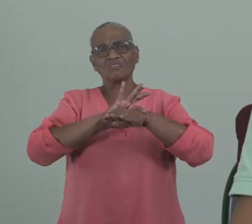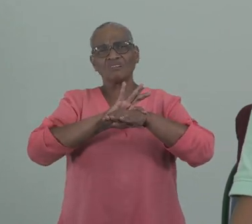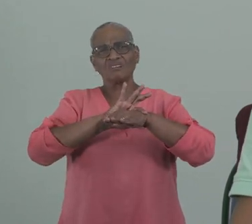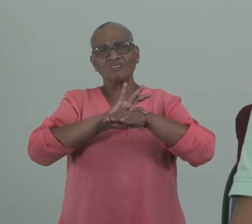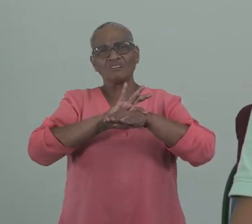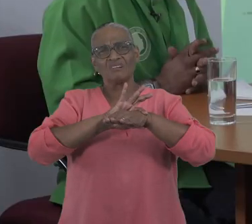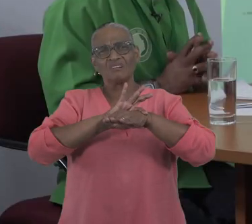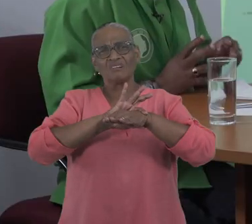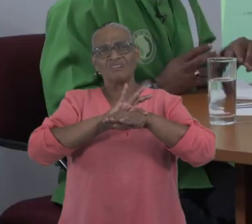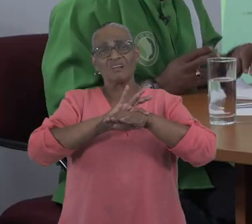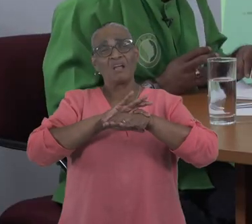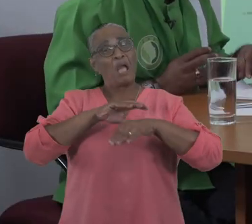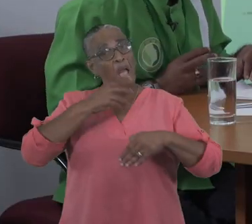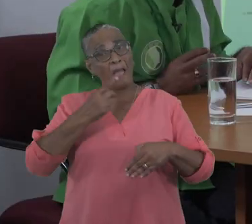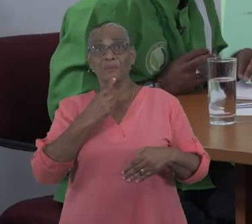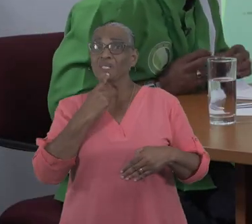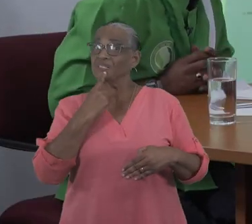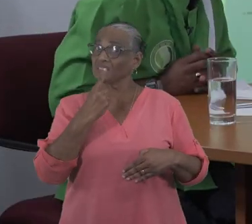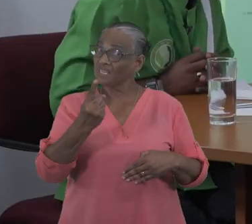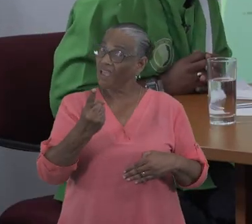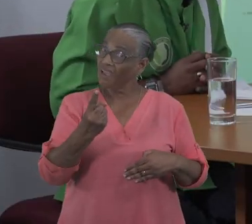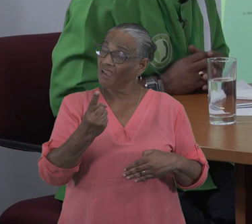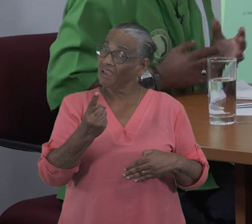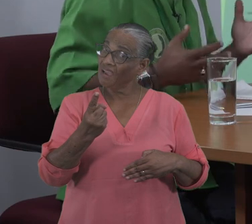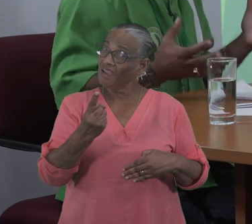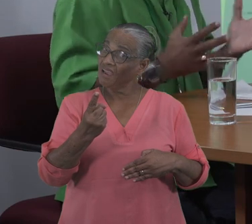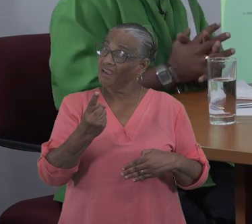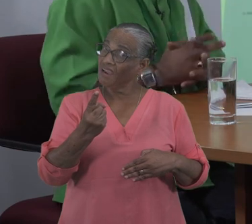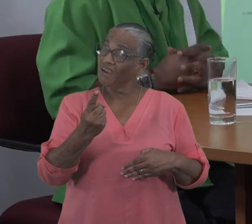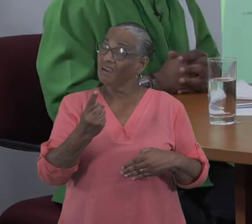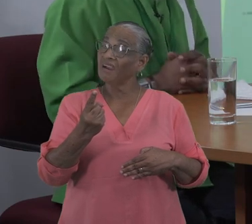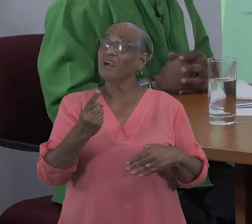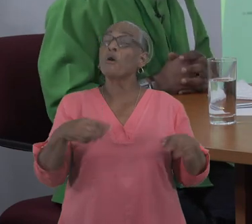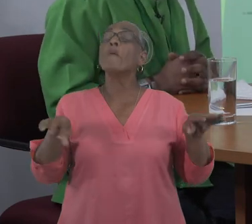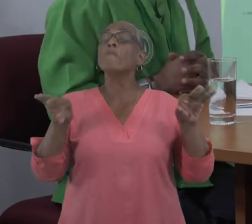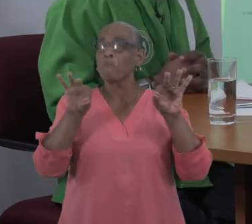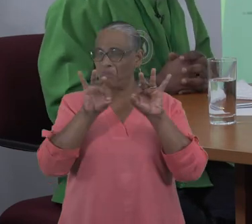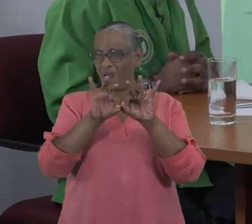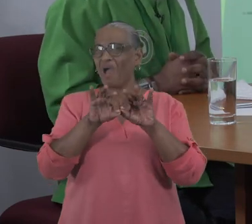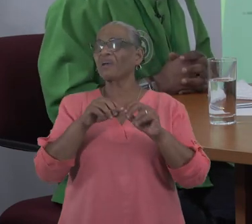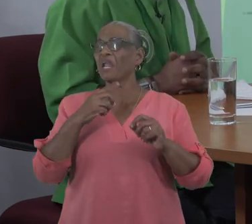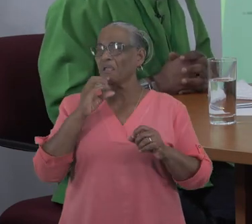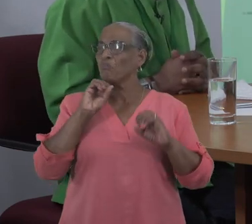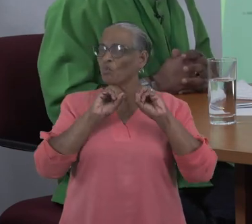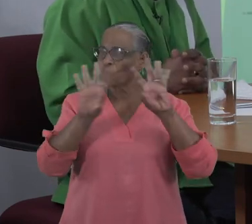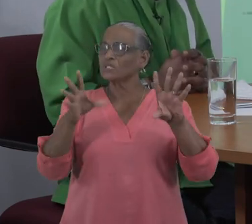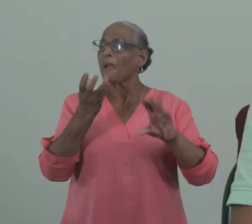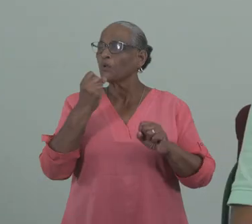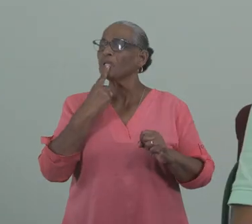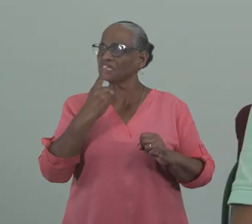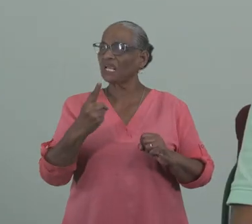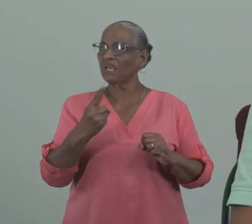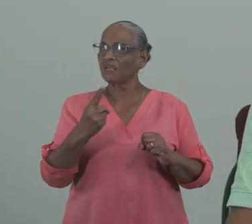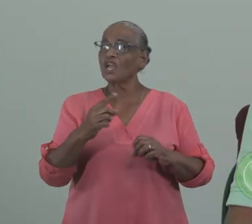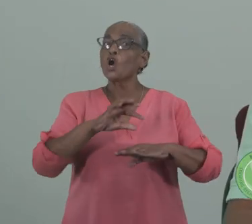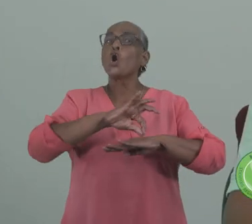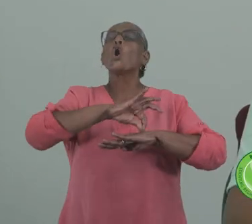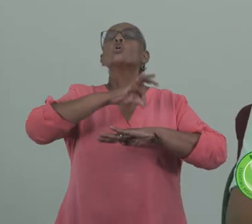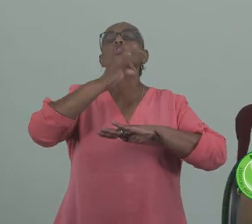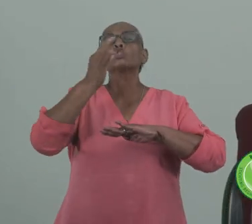Ja. Heeft u wat te zeggen? Volgens mij bedankt. Belangrijk boodschap vind ik